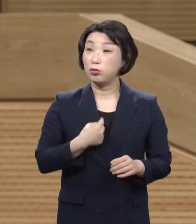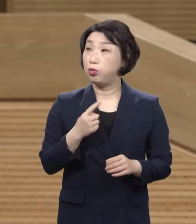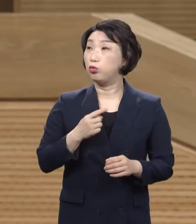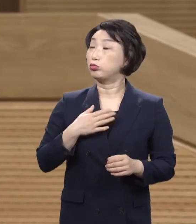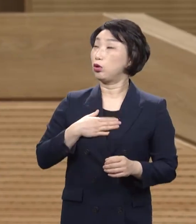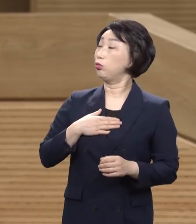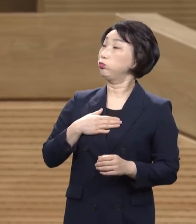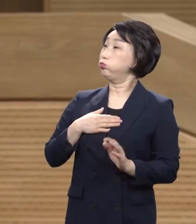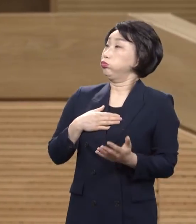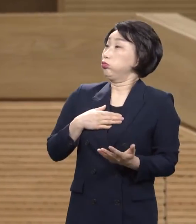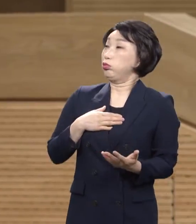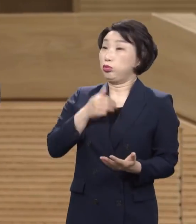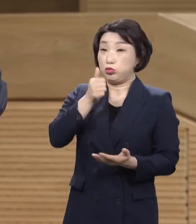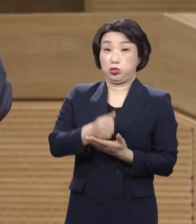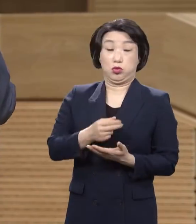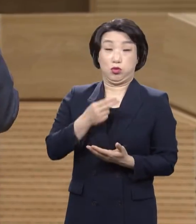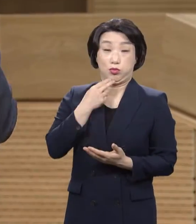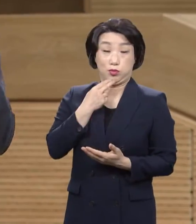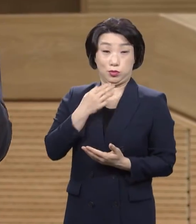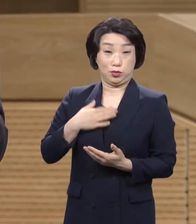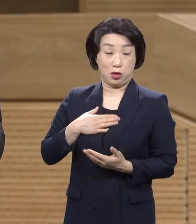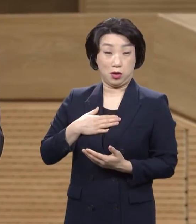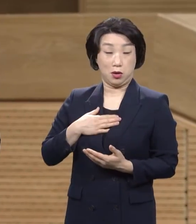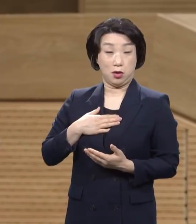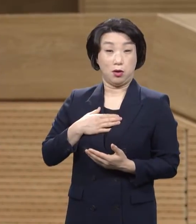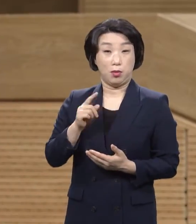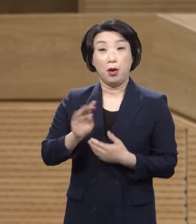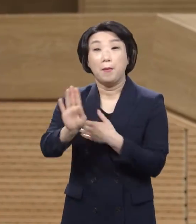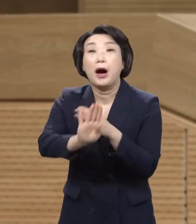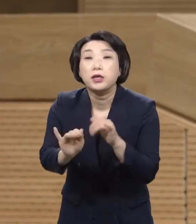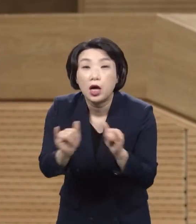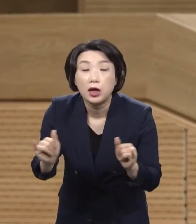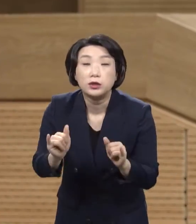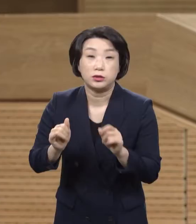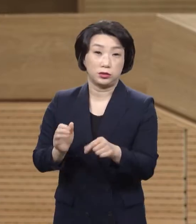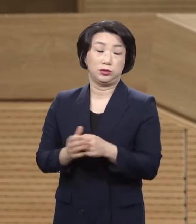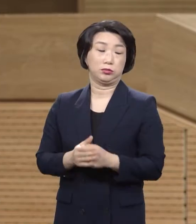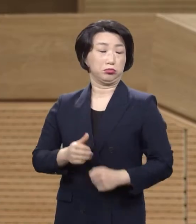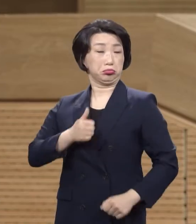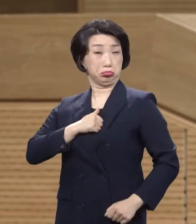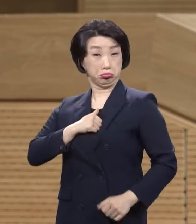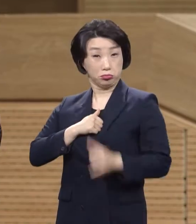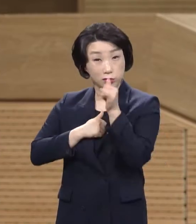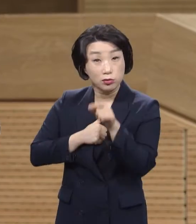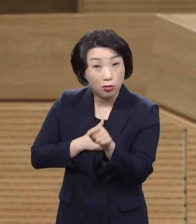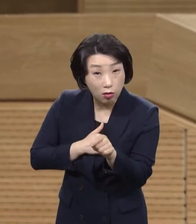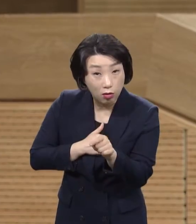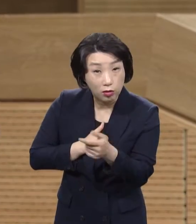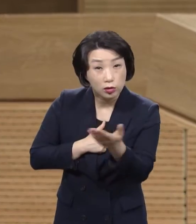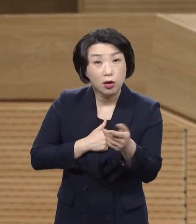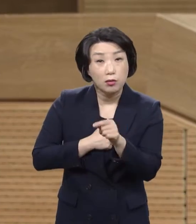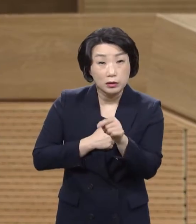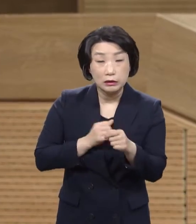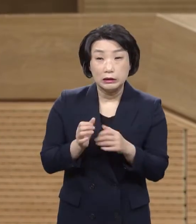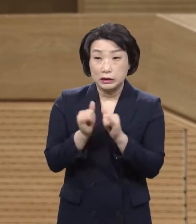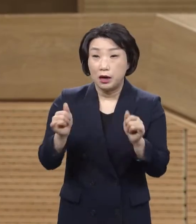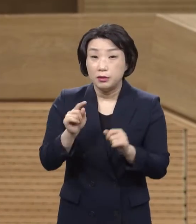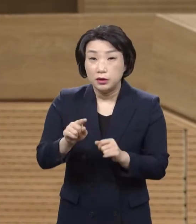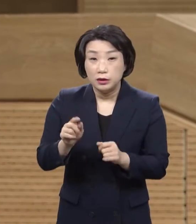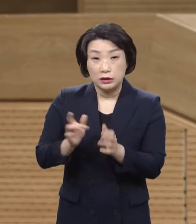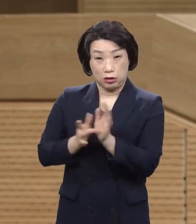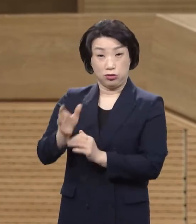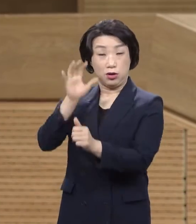죄가 없는 아주 바리새적인 사람이라는 거예요. 나는 이런 사람에게